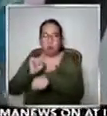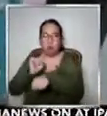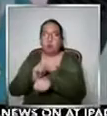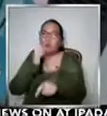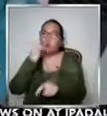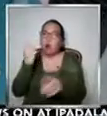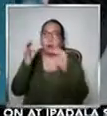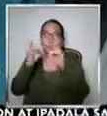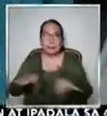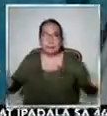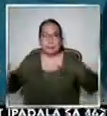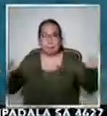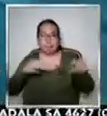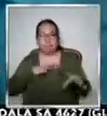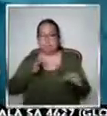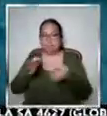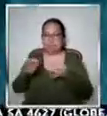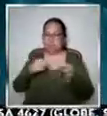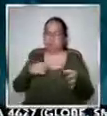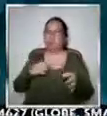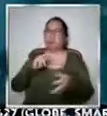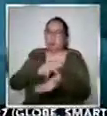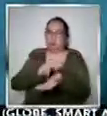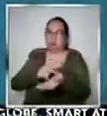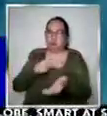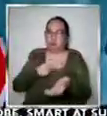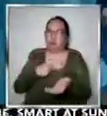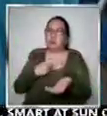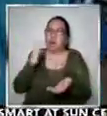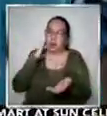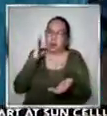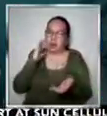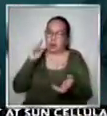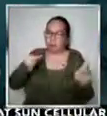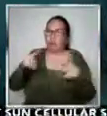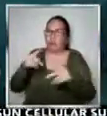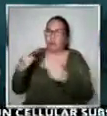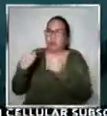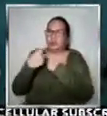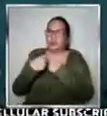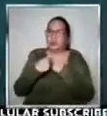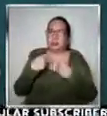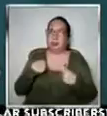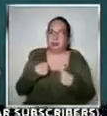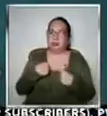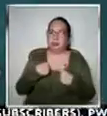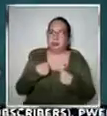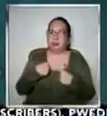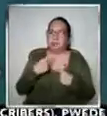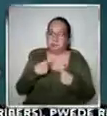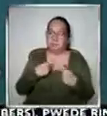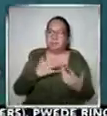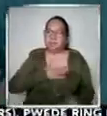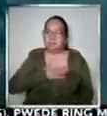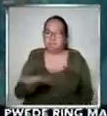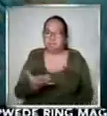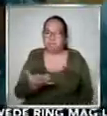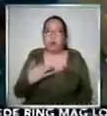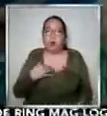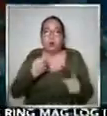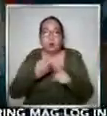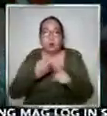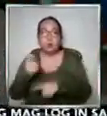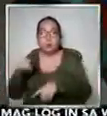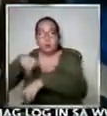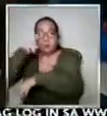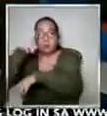Ayon sa Philippine Nurses Association, mahigit 500,000 ang registered nurses sa Pilipinas. Pero nasa 40% lang ang